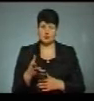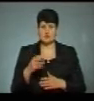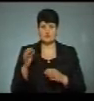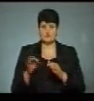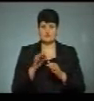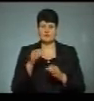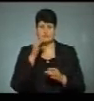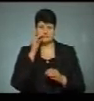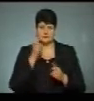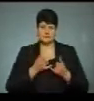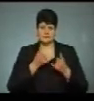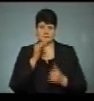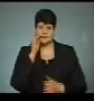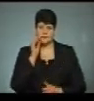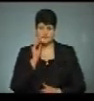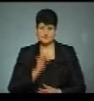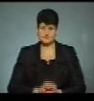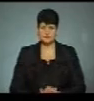полотнах».